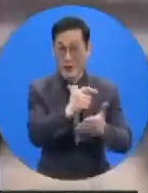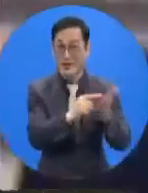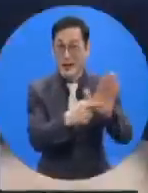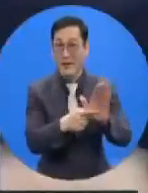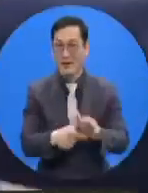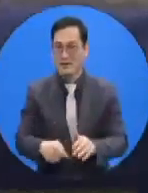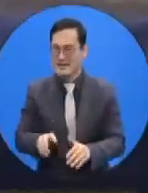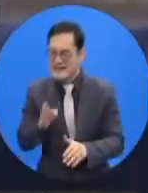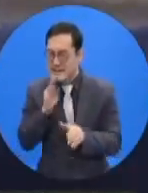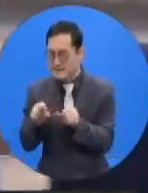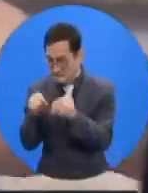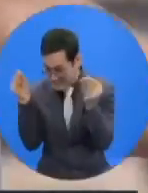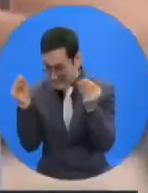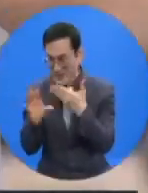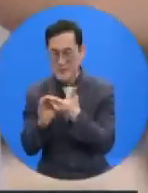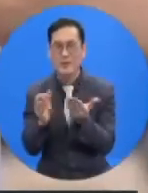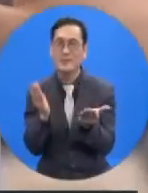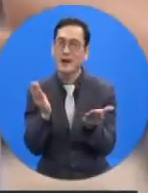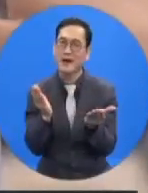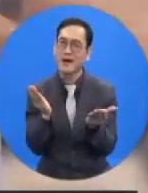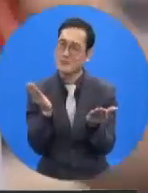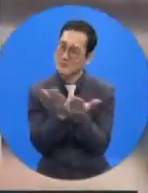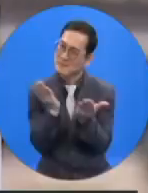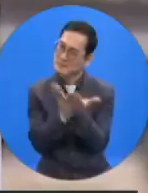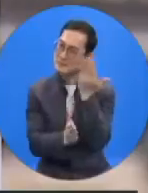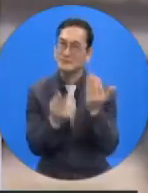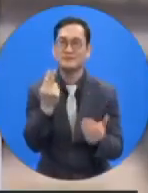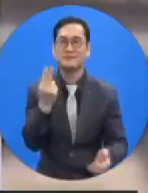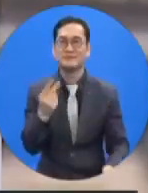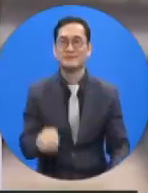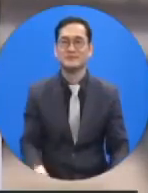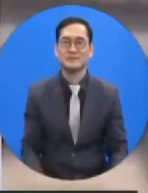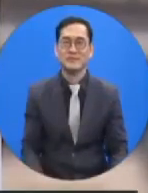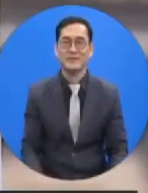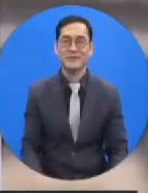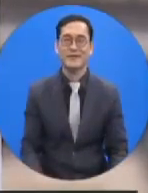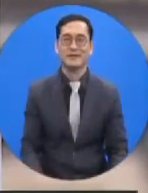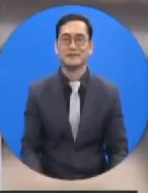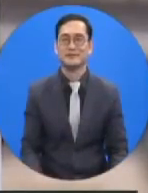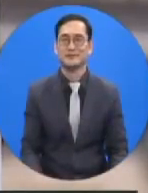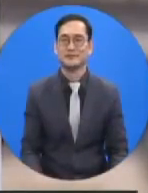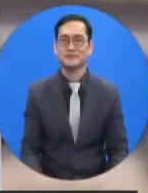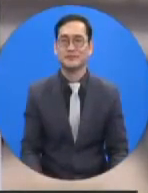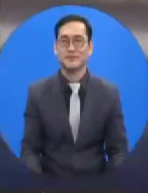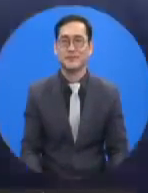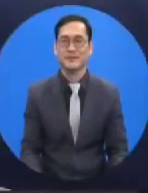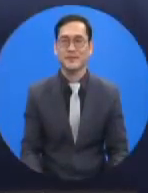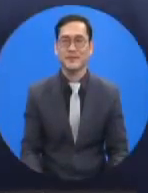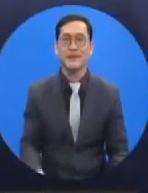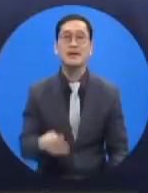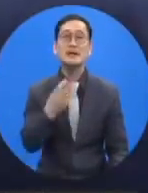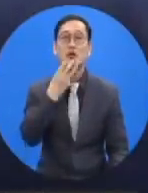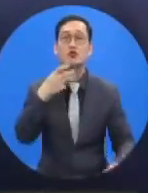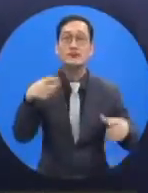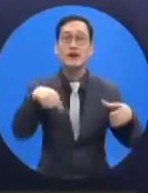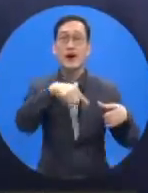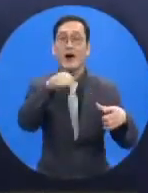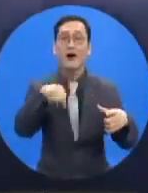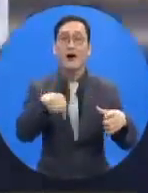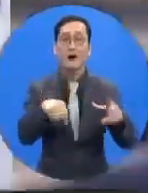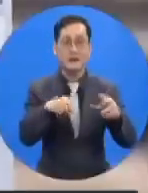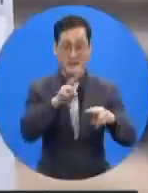드립니다. 130석에서 139석 때 123석에서 128석을 전망하고 있고 몇 가지 지역만 볼게요. 서울 같은 경우는